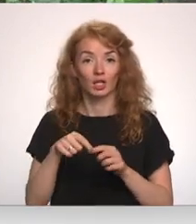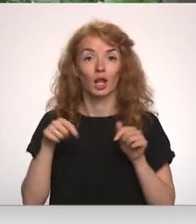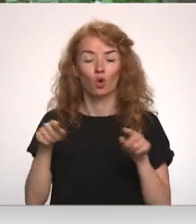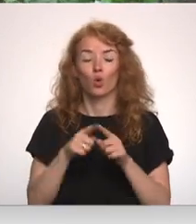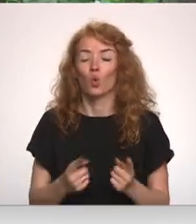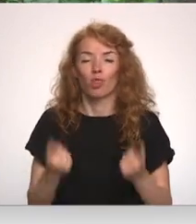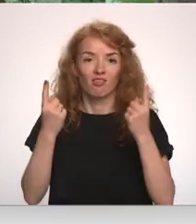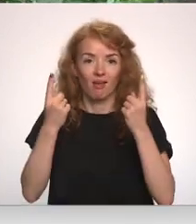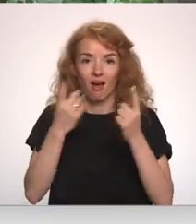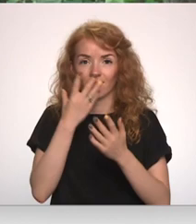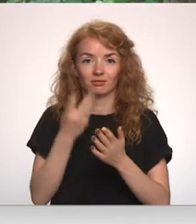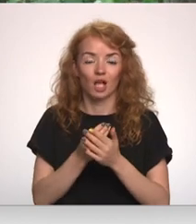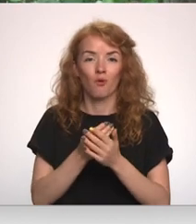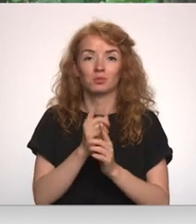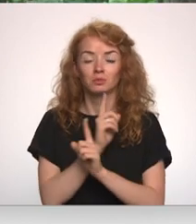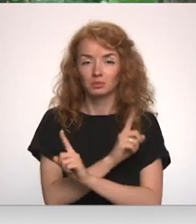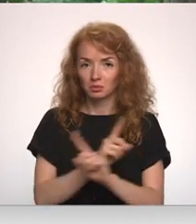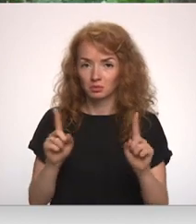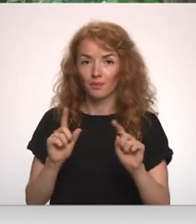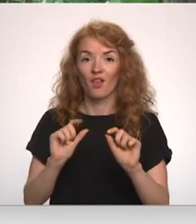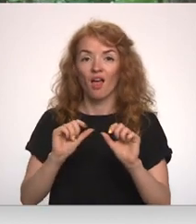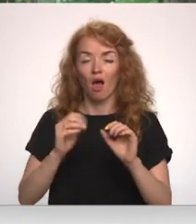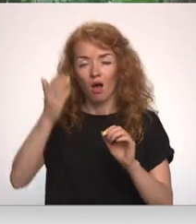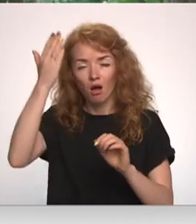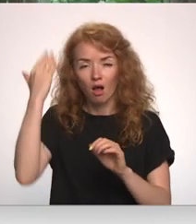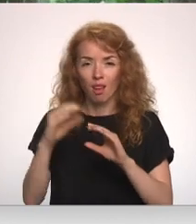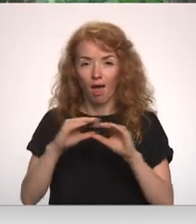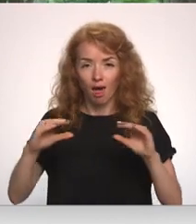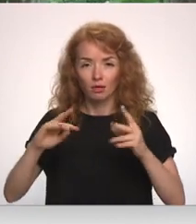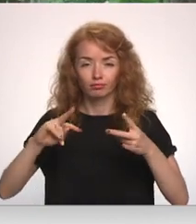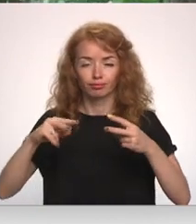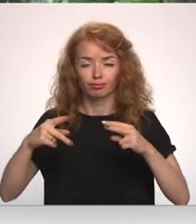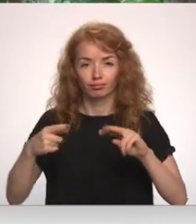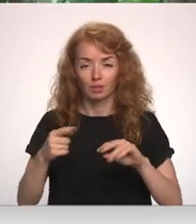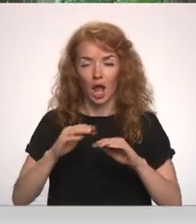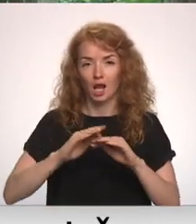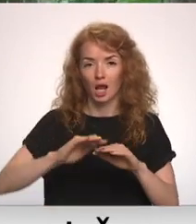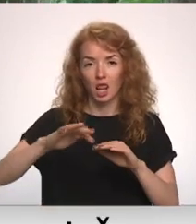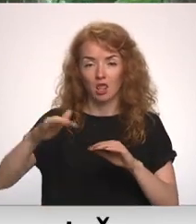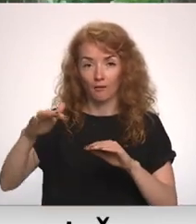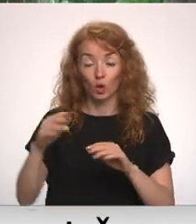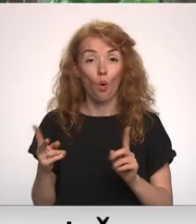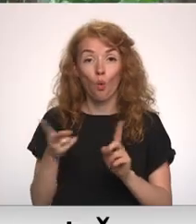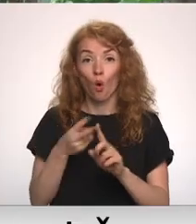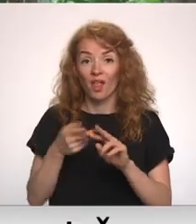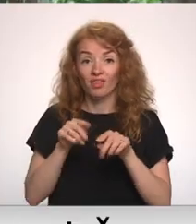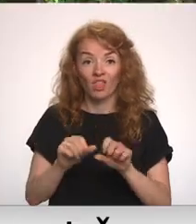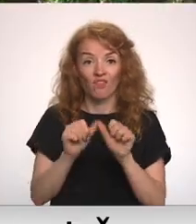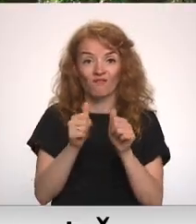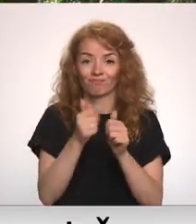savu savdabīgo ledāju veidoto reljefu. Un Rietumu Latvijā nav otra tāda